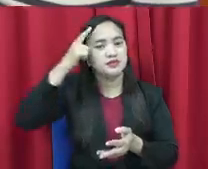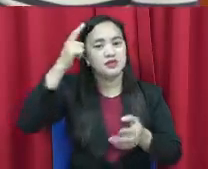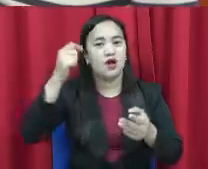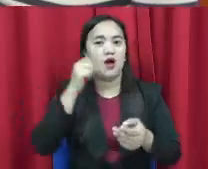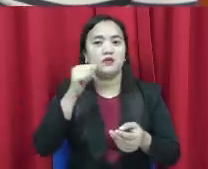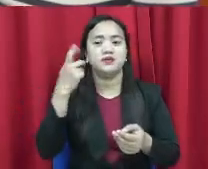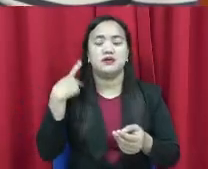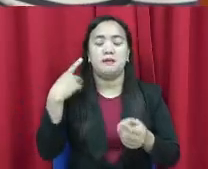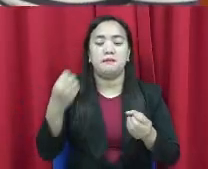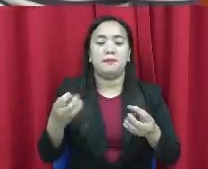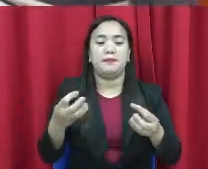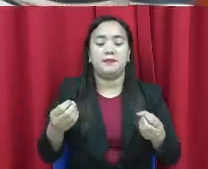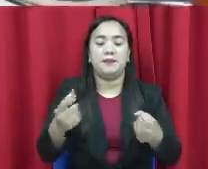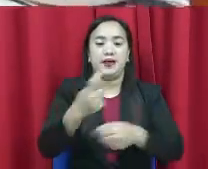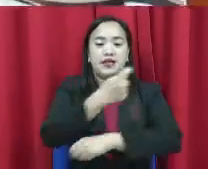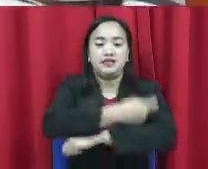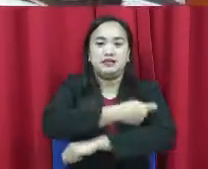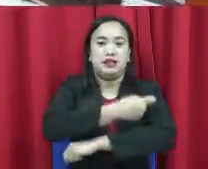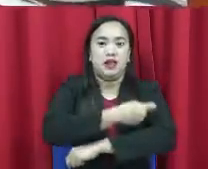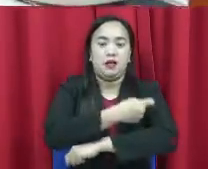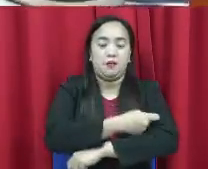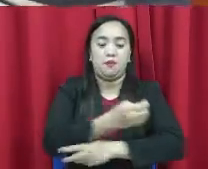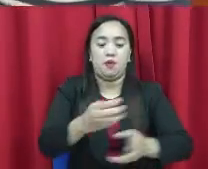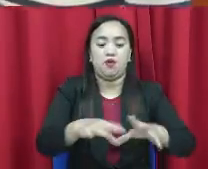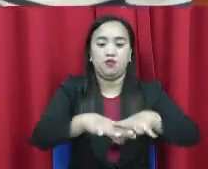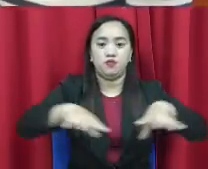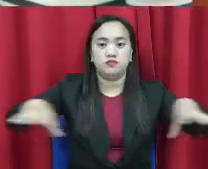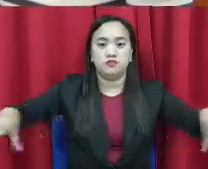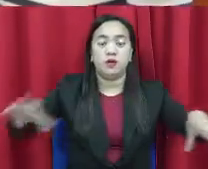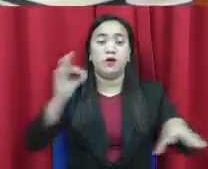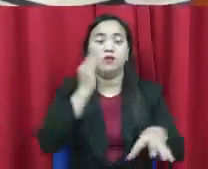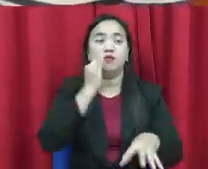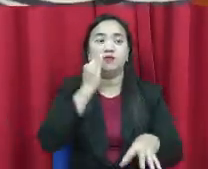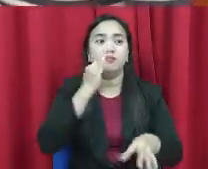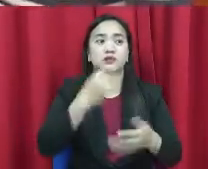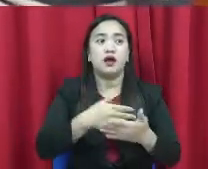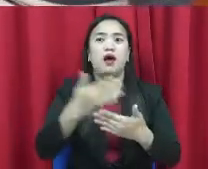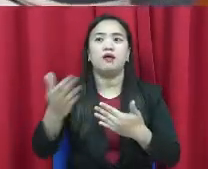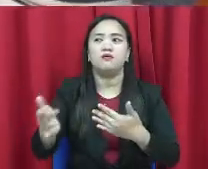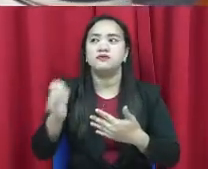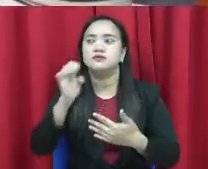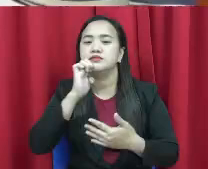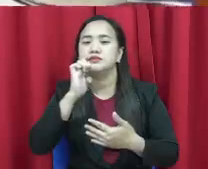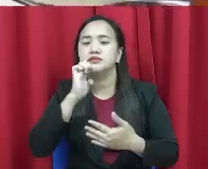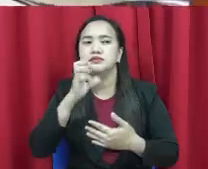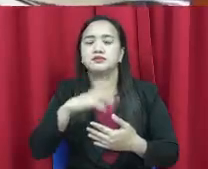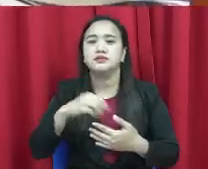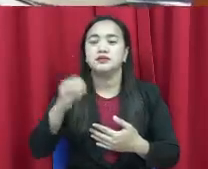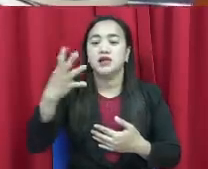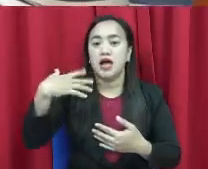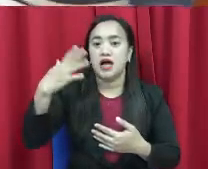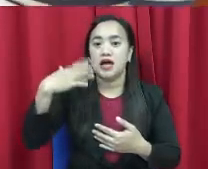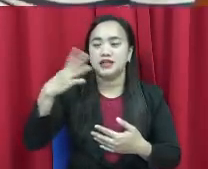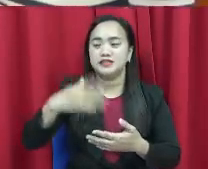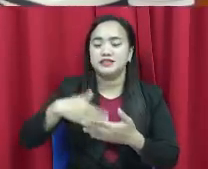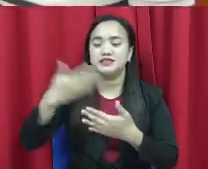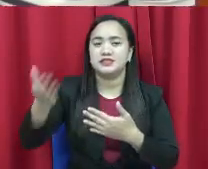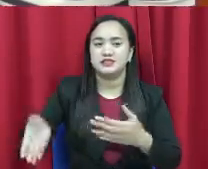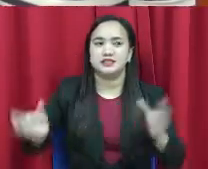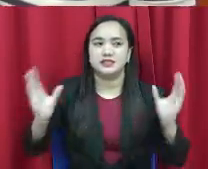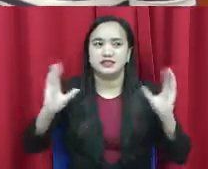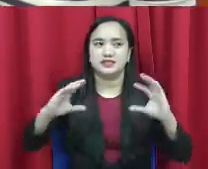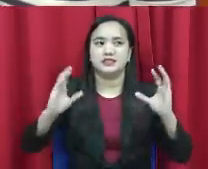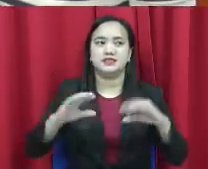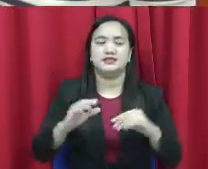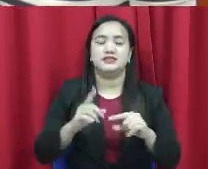Pastor walang tigil talaga Ma'am pagkatapos ng mainit Malamig naman tapos ng tuyo may